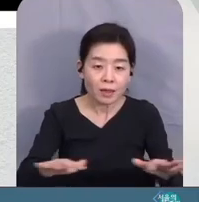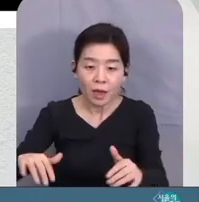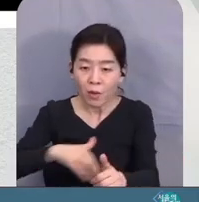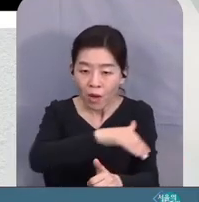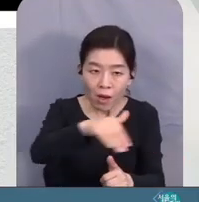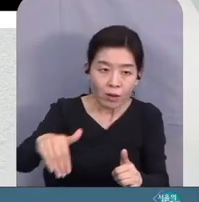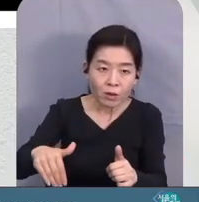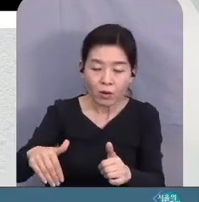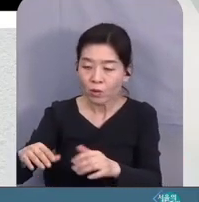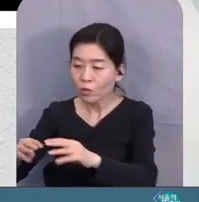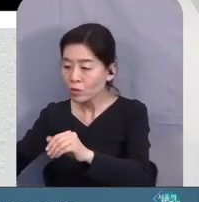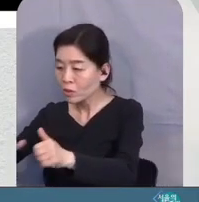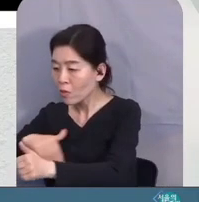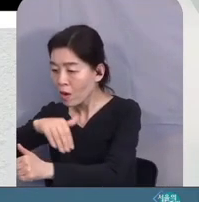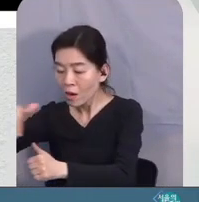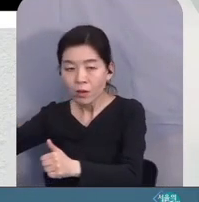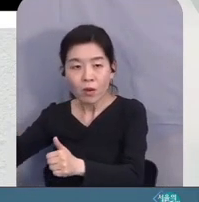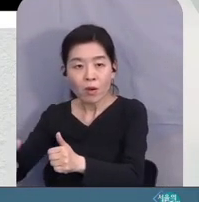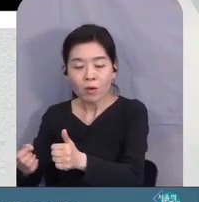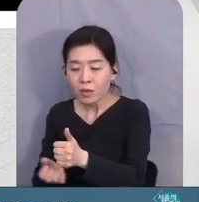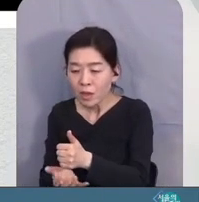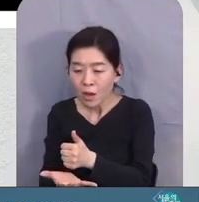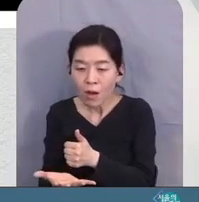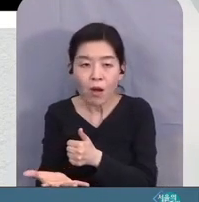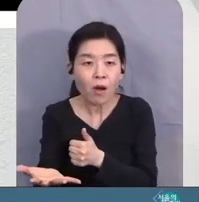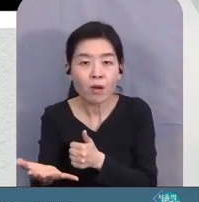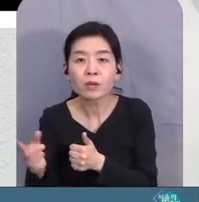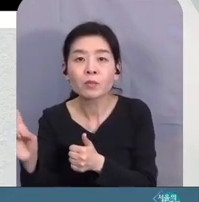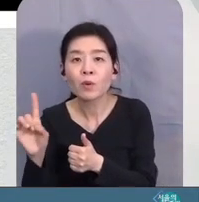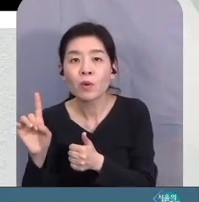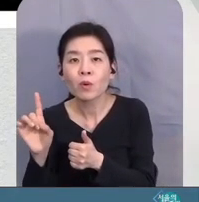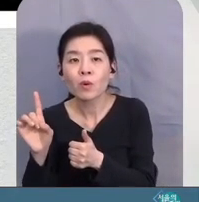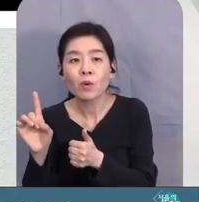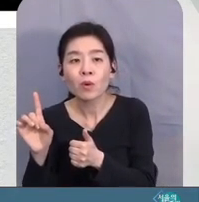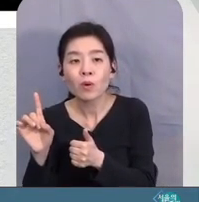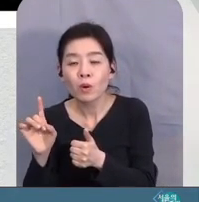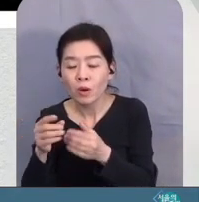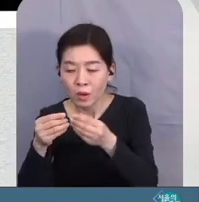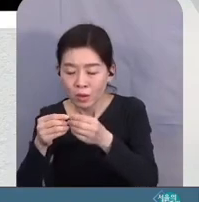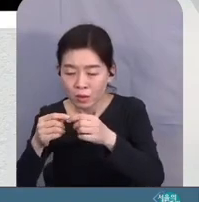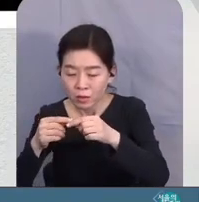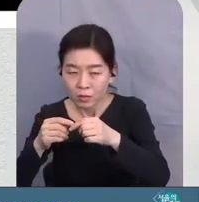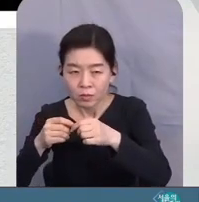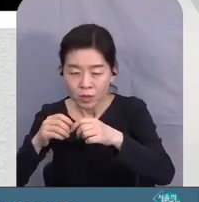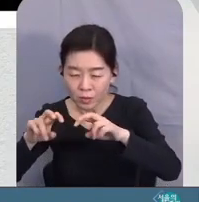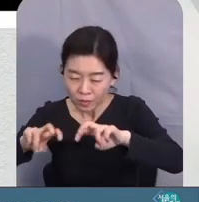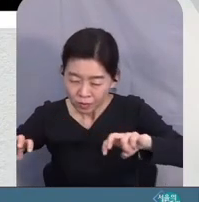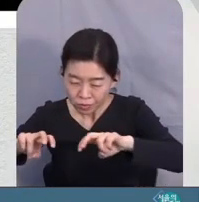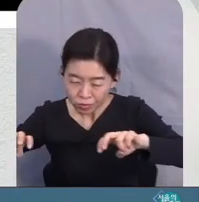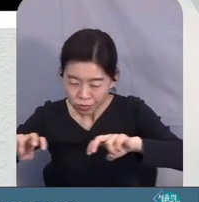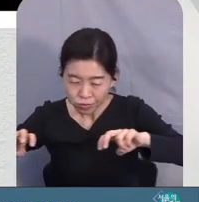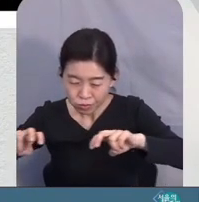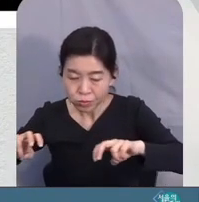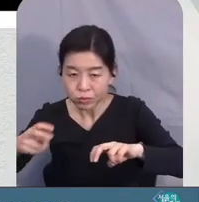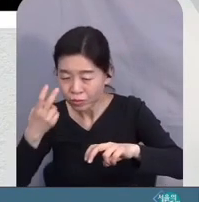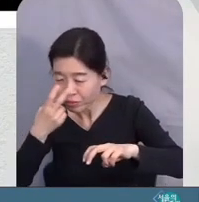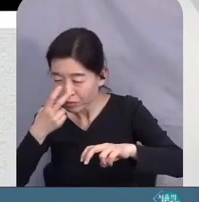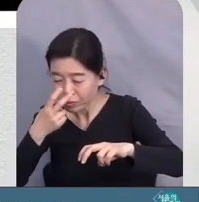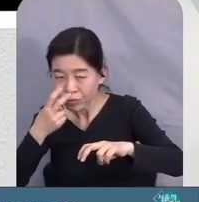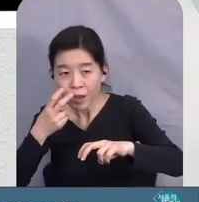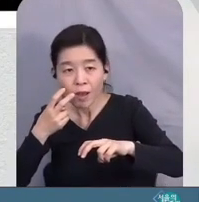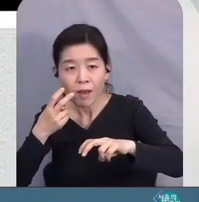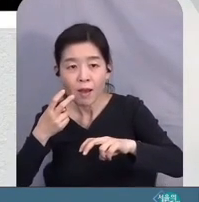영향을 미치는지 생태 환경에 대해서 낱낱이 조사하고 기록하고 추이를